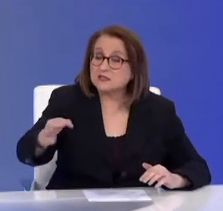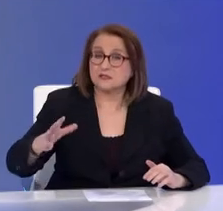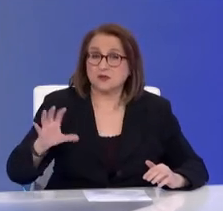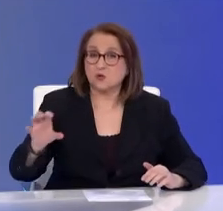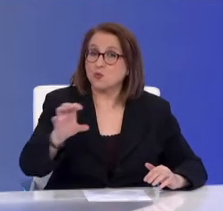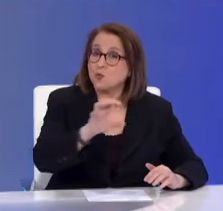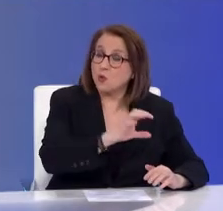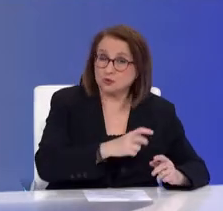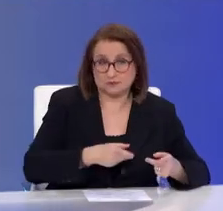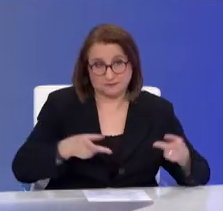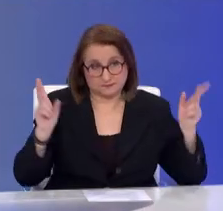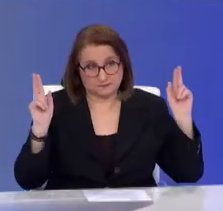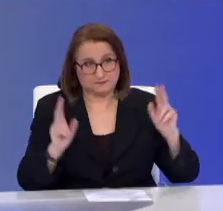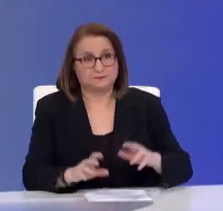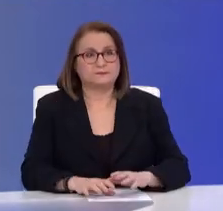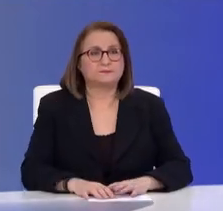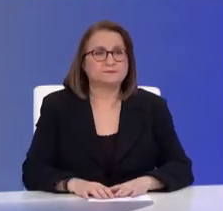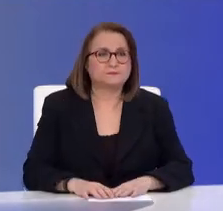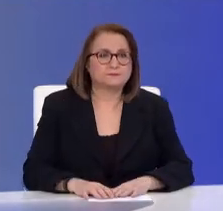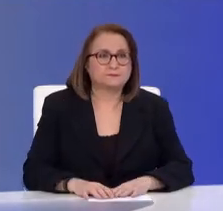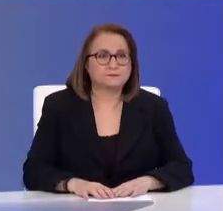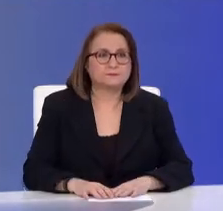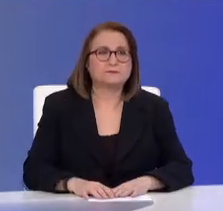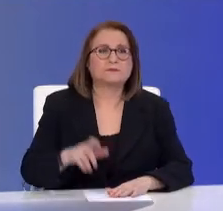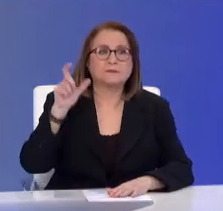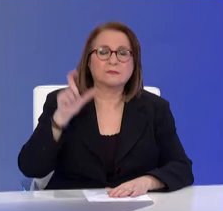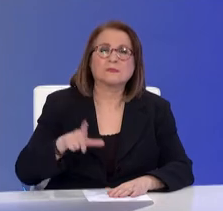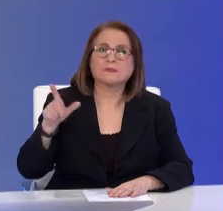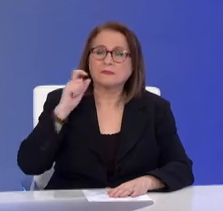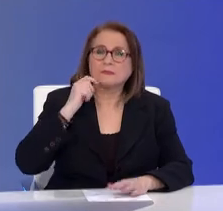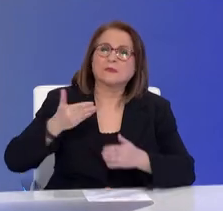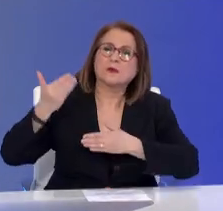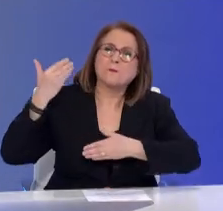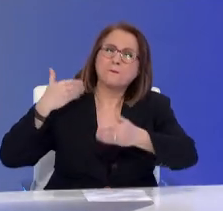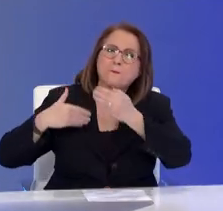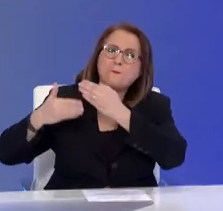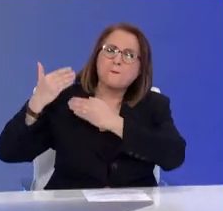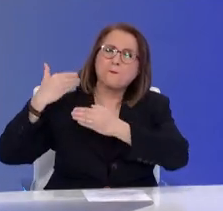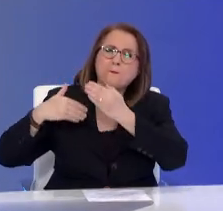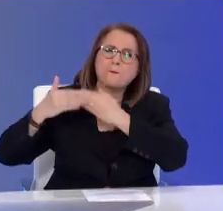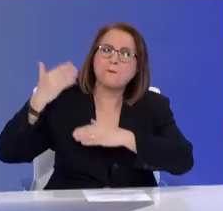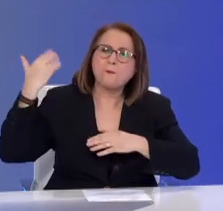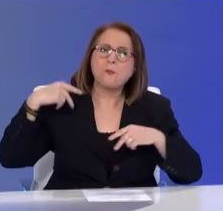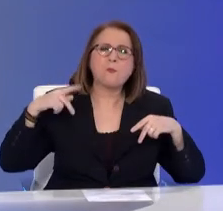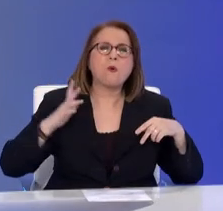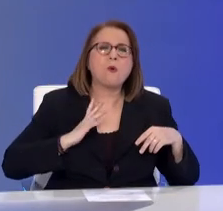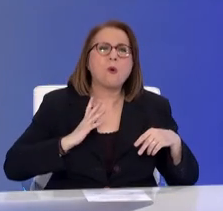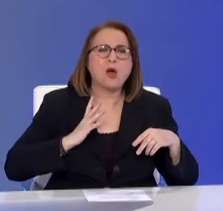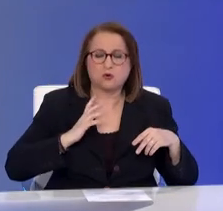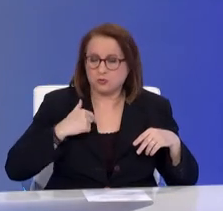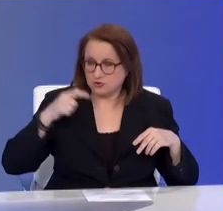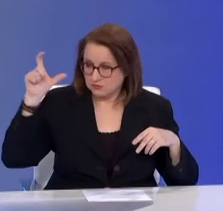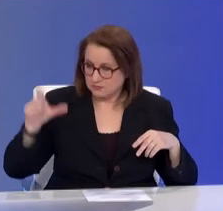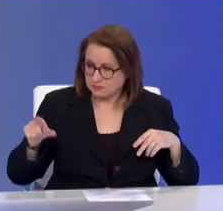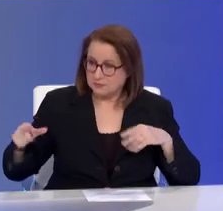κύριος Γουίνθορπ, πρόγονος του ανθρώπου που είμαστε εδώ να